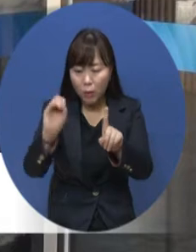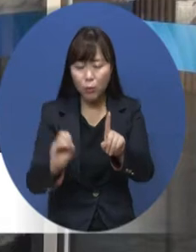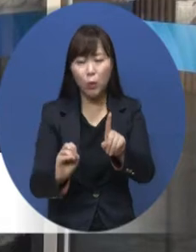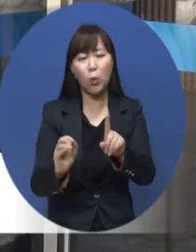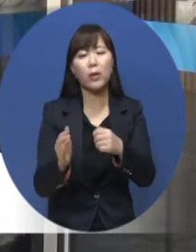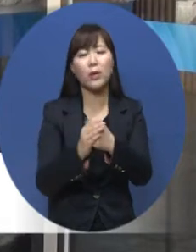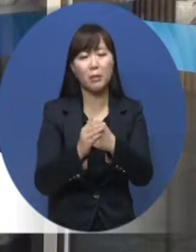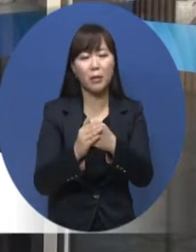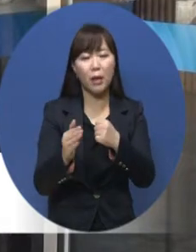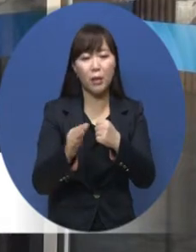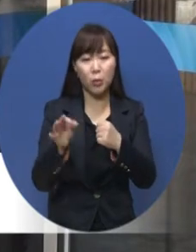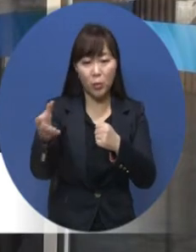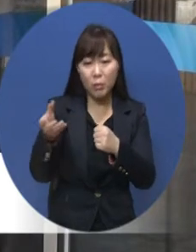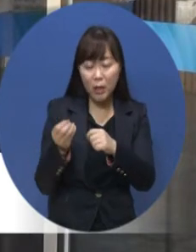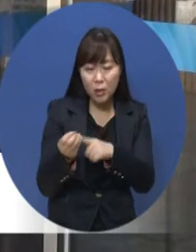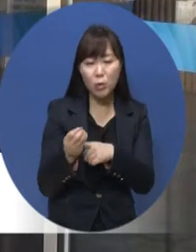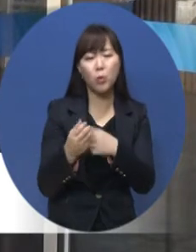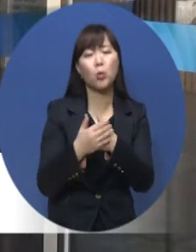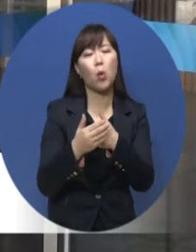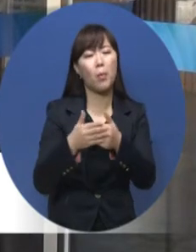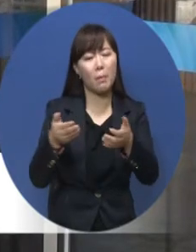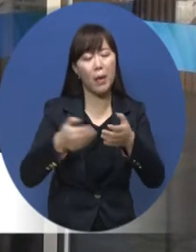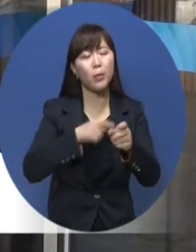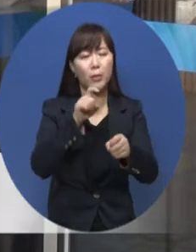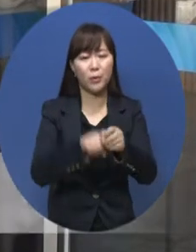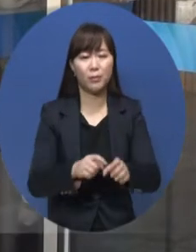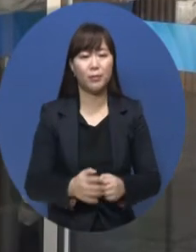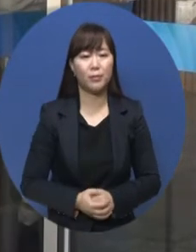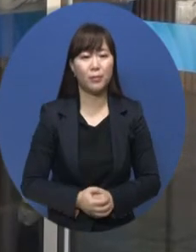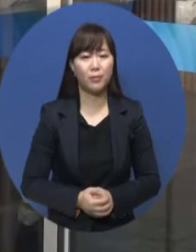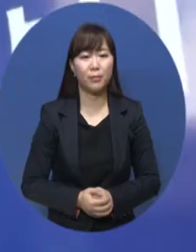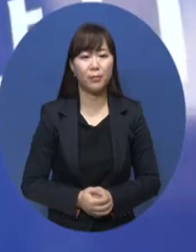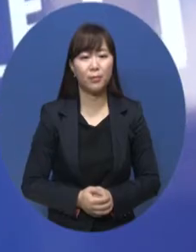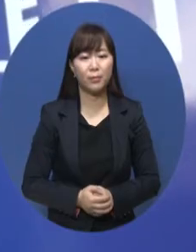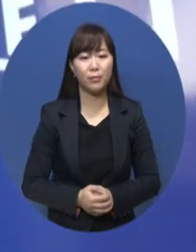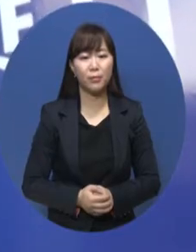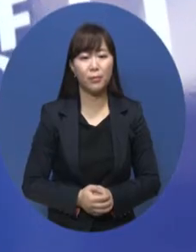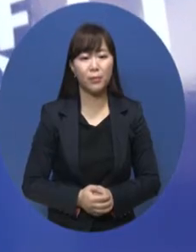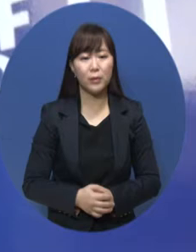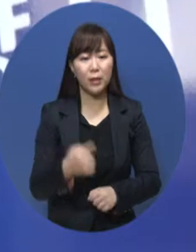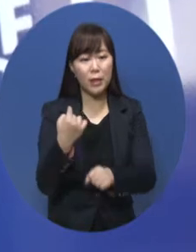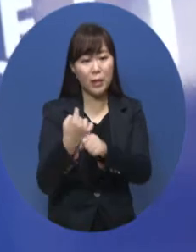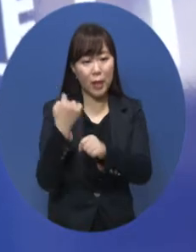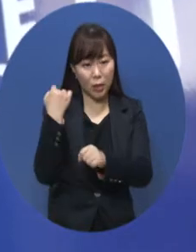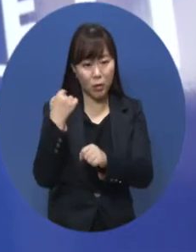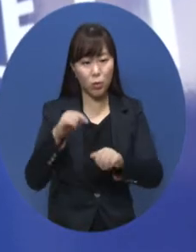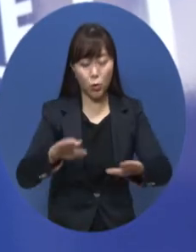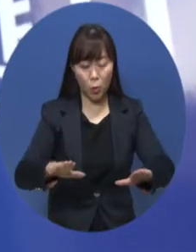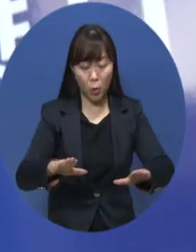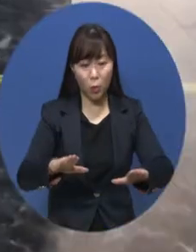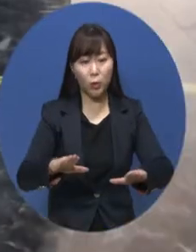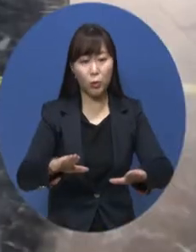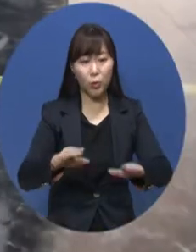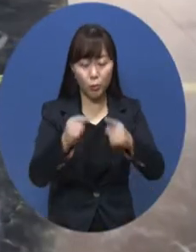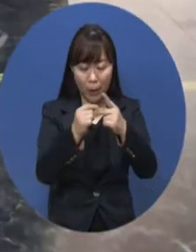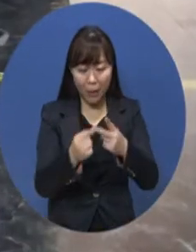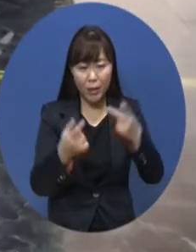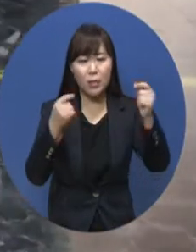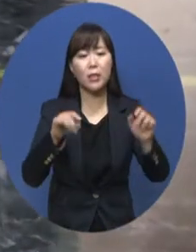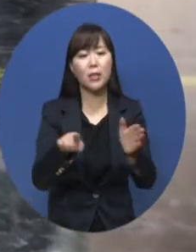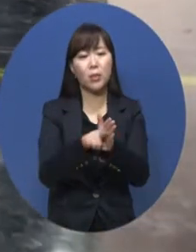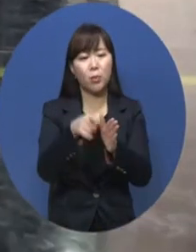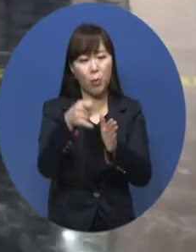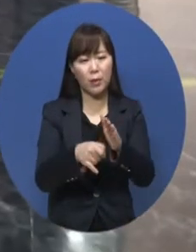준대니까 그걸로 해서 좀 많이 좀 도움 좀 받으려고 왔습니다. 지난해에 이은 이번 지원 사업은